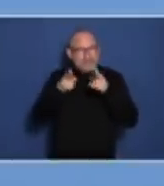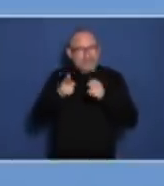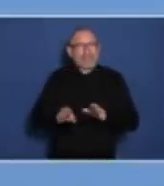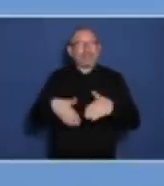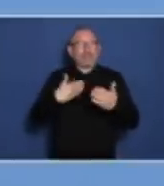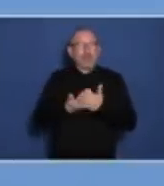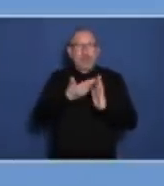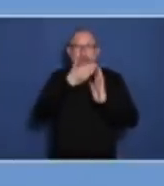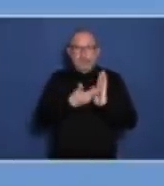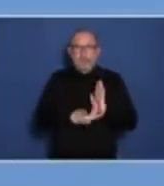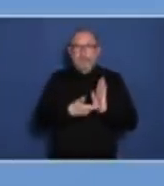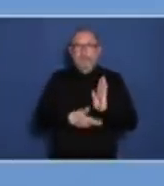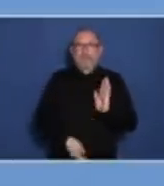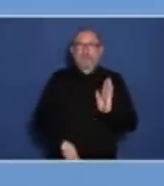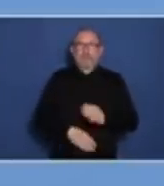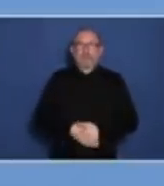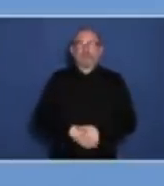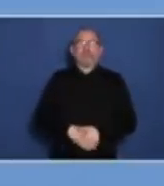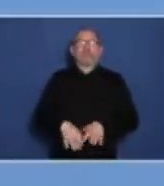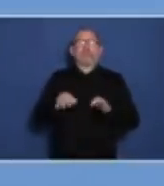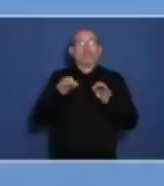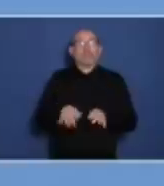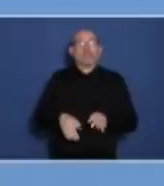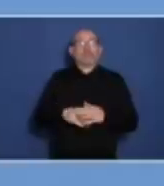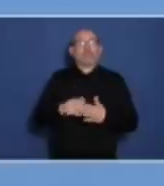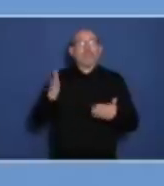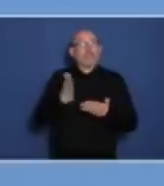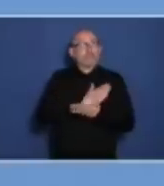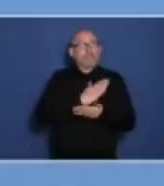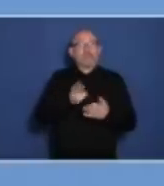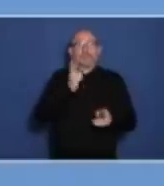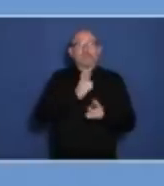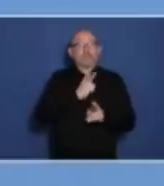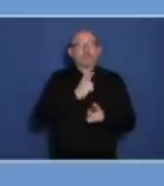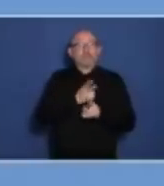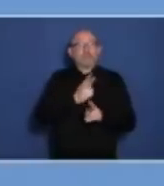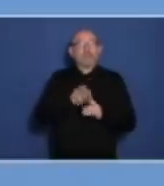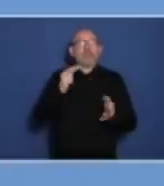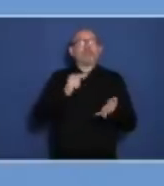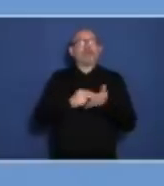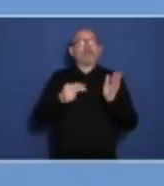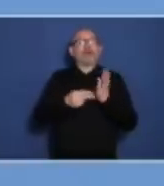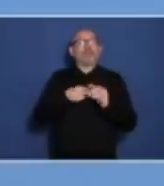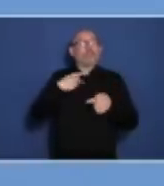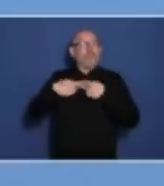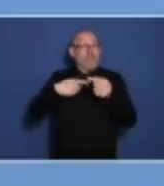Vorgaben. Entsprechende Entscheidungen stehen jeweils am Ende vorbereitender Verfahren.